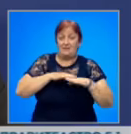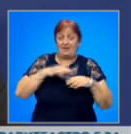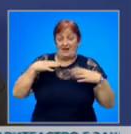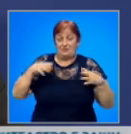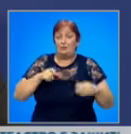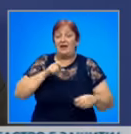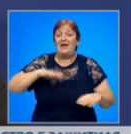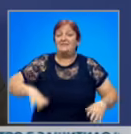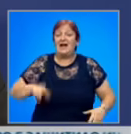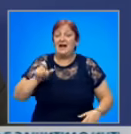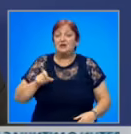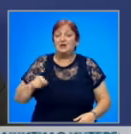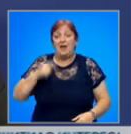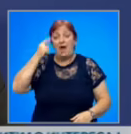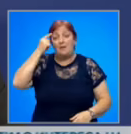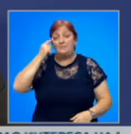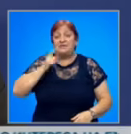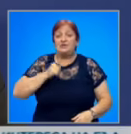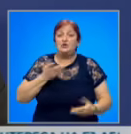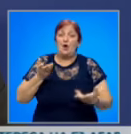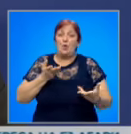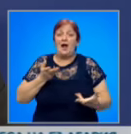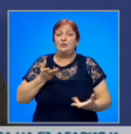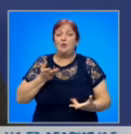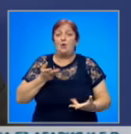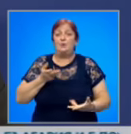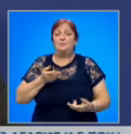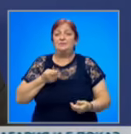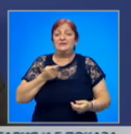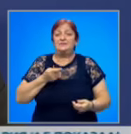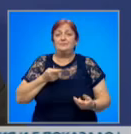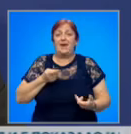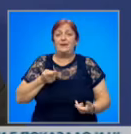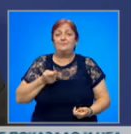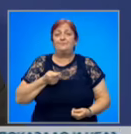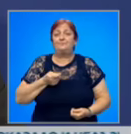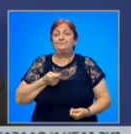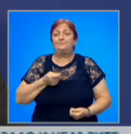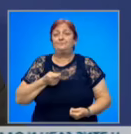на гражданите. Мисля, че когато сме, така да се каже,